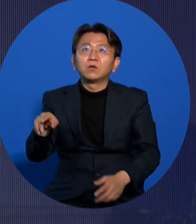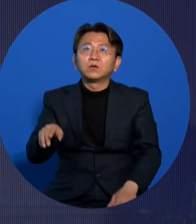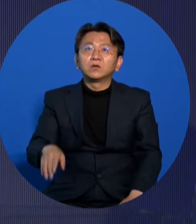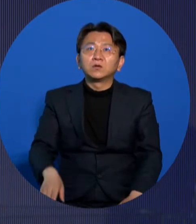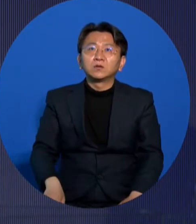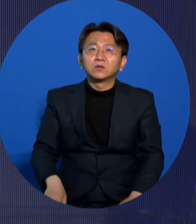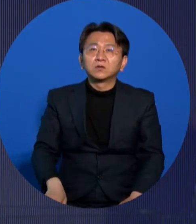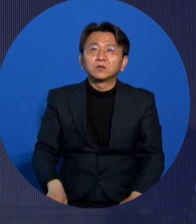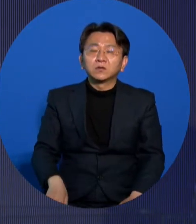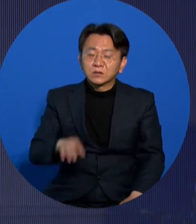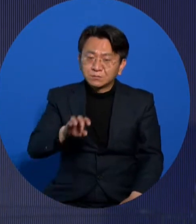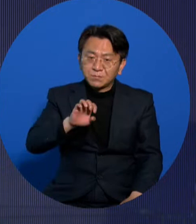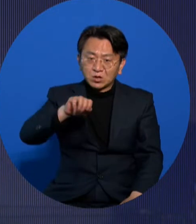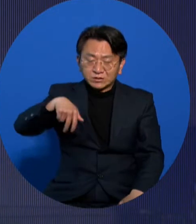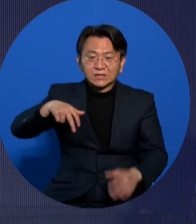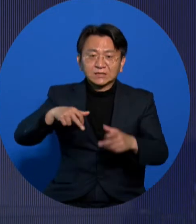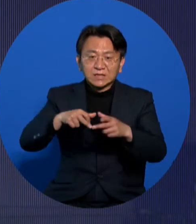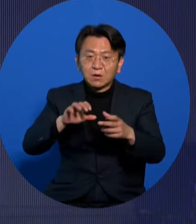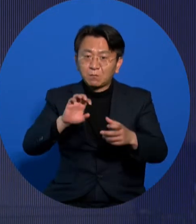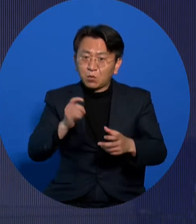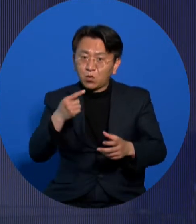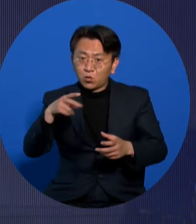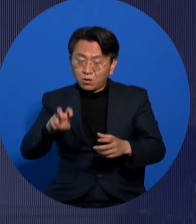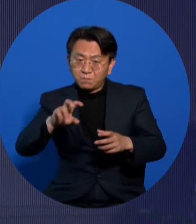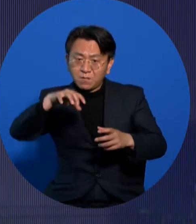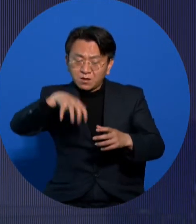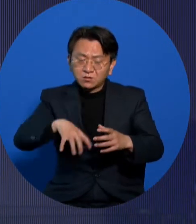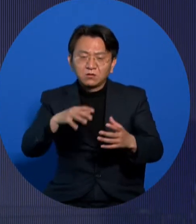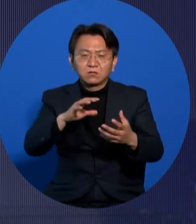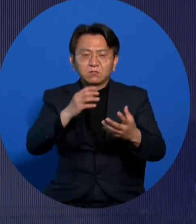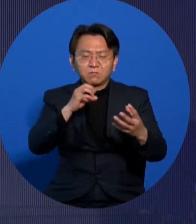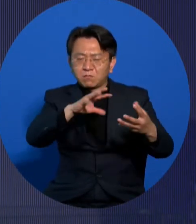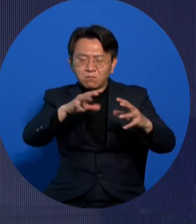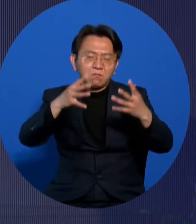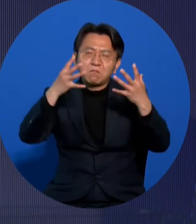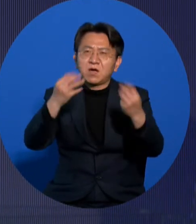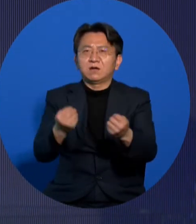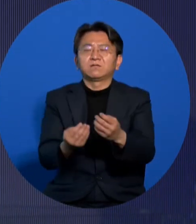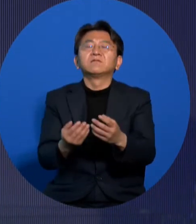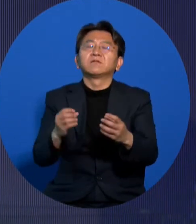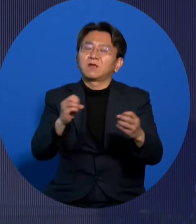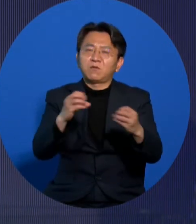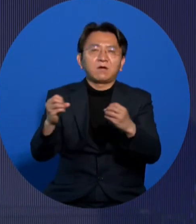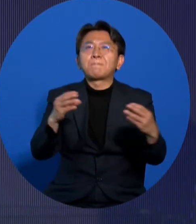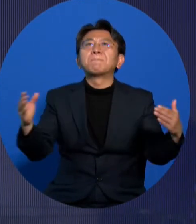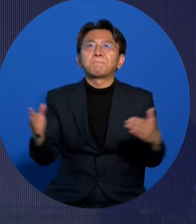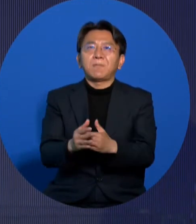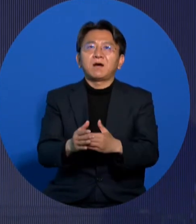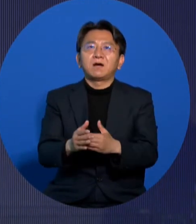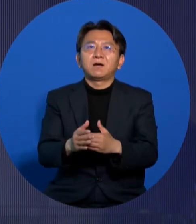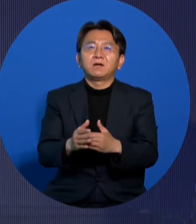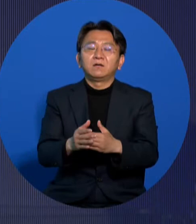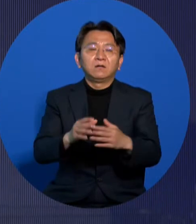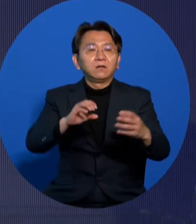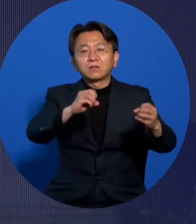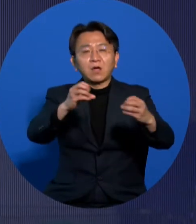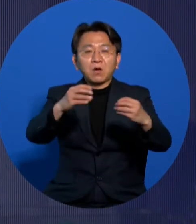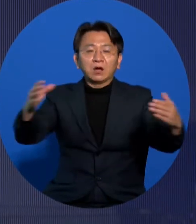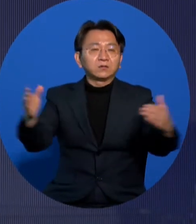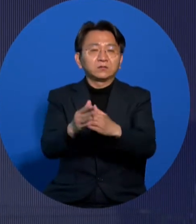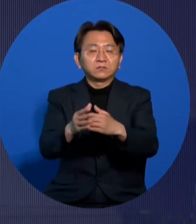평창 포럼에서 많은 얘기들 나왔습니다. 나왔는데 이게 과연 얘기도 끝나야 될